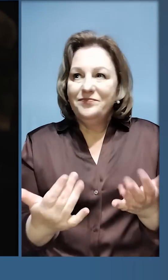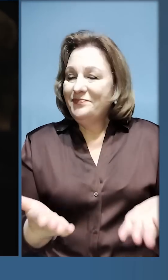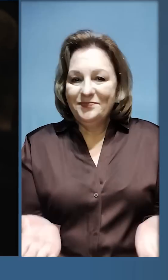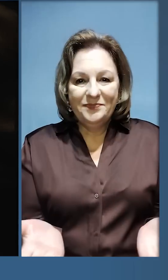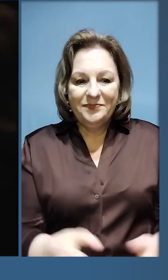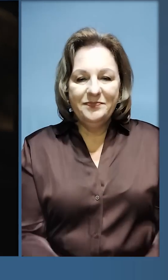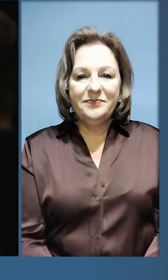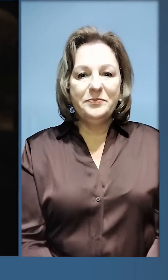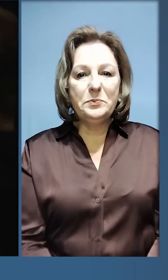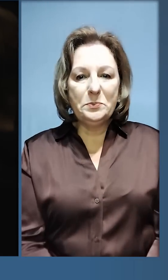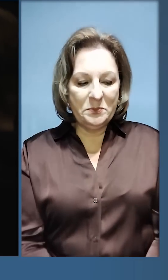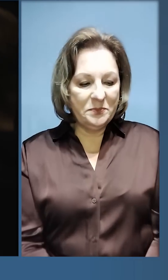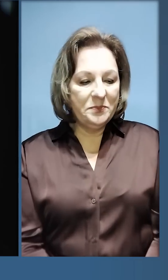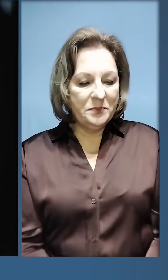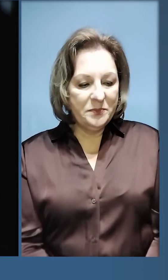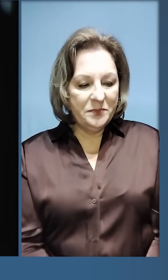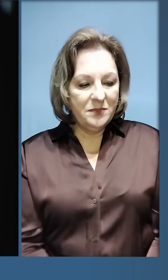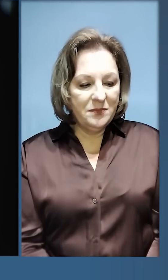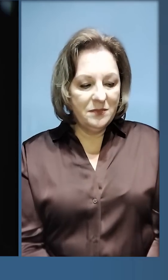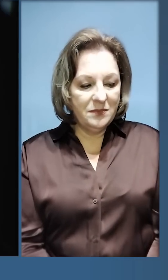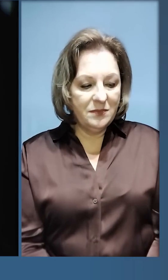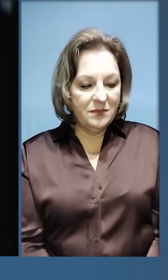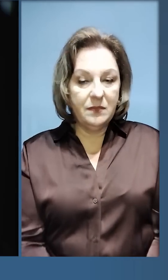That's fascinating. Thank you. I'll be back.